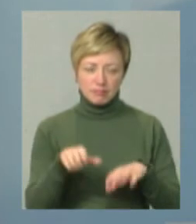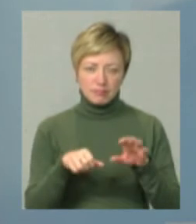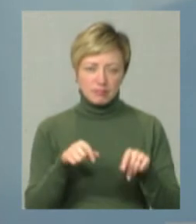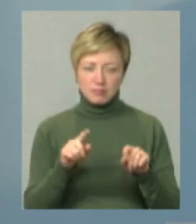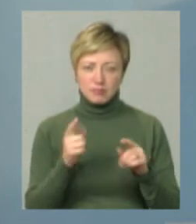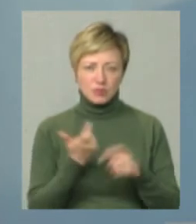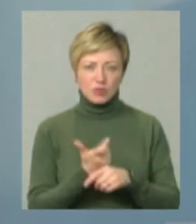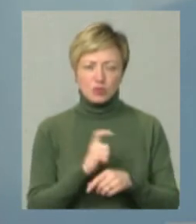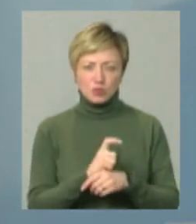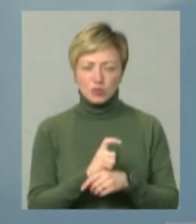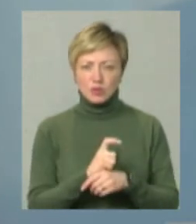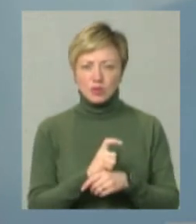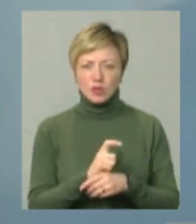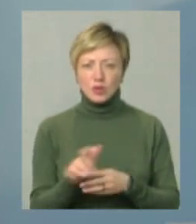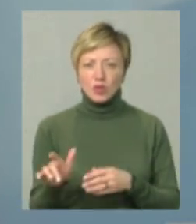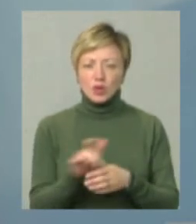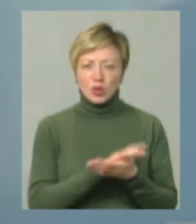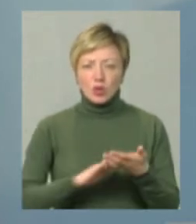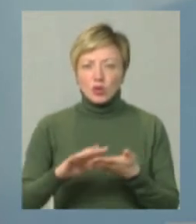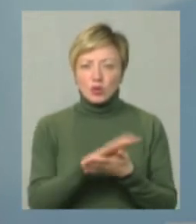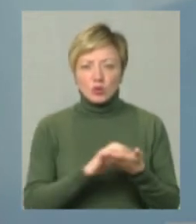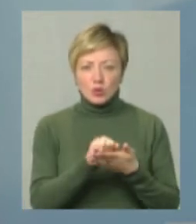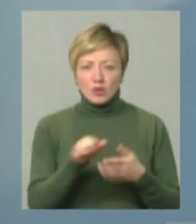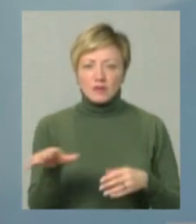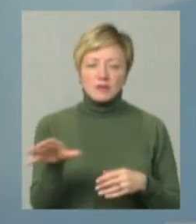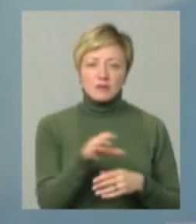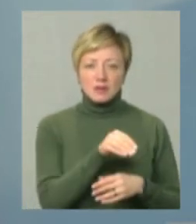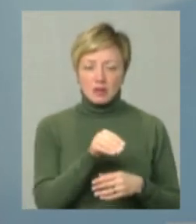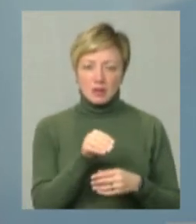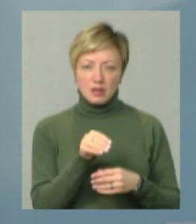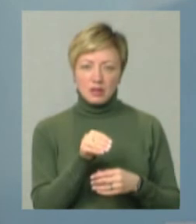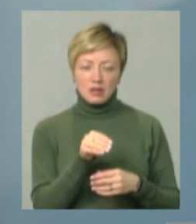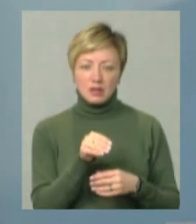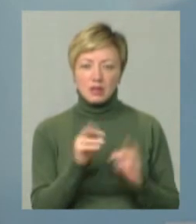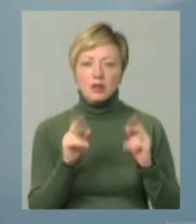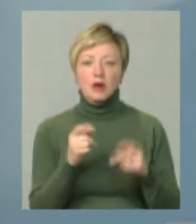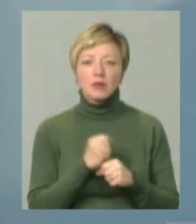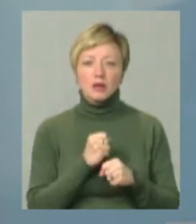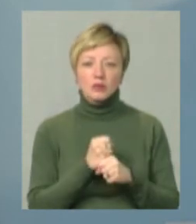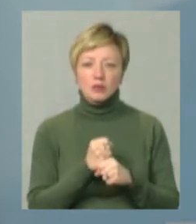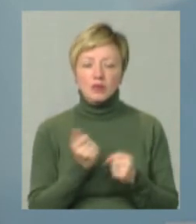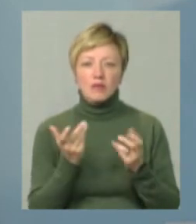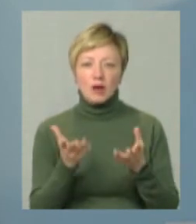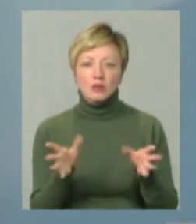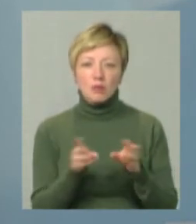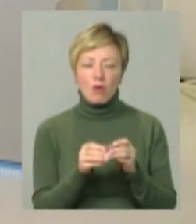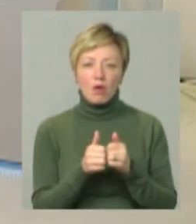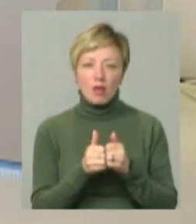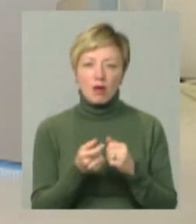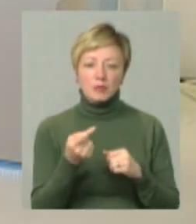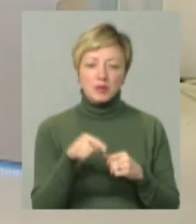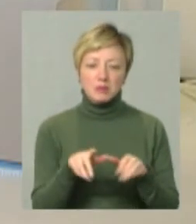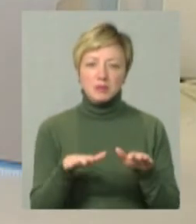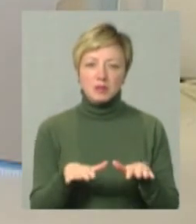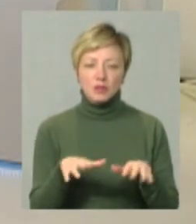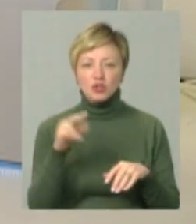дуже так, руйнує все на своєму шляху. І як працюється вашим колегам от в